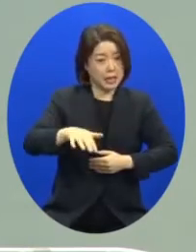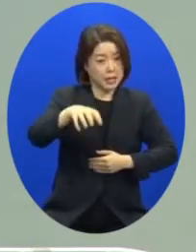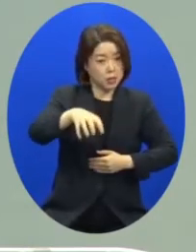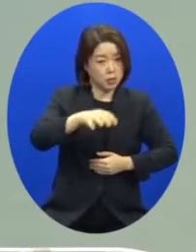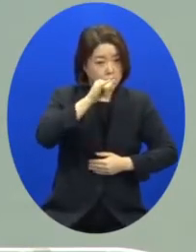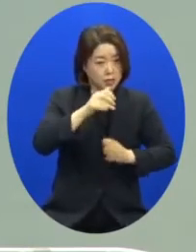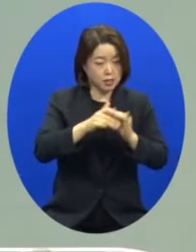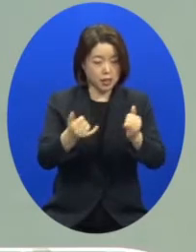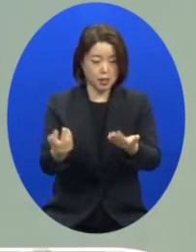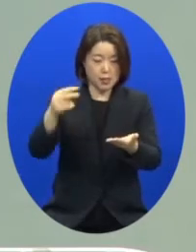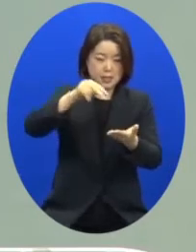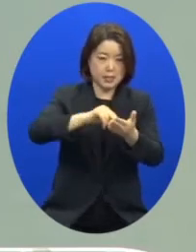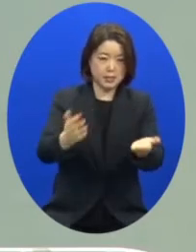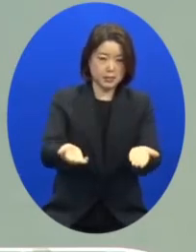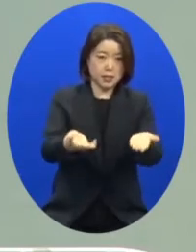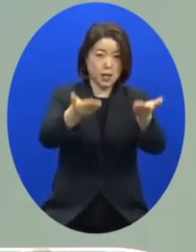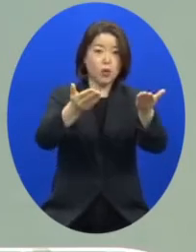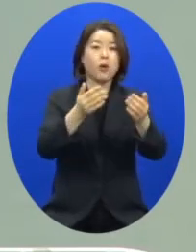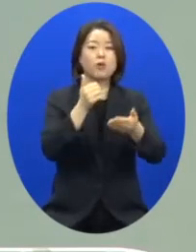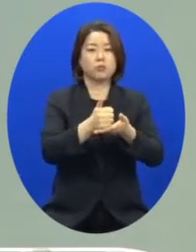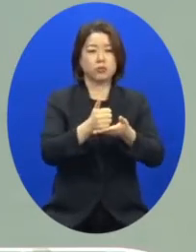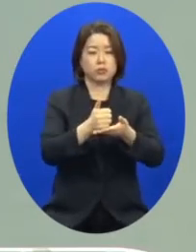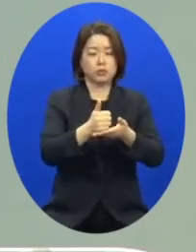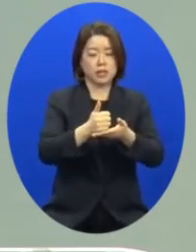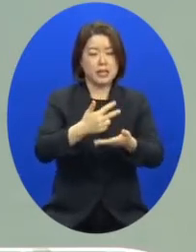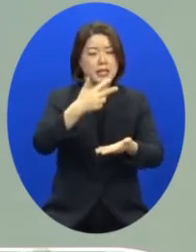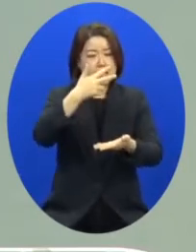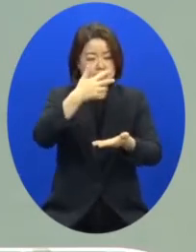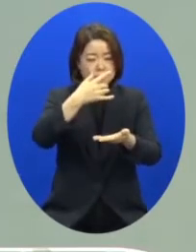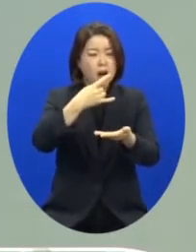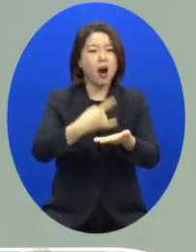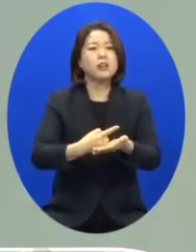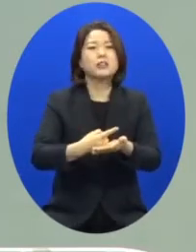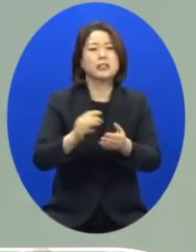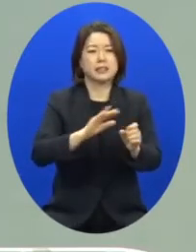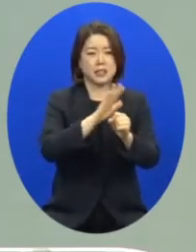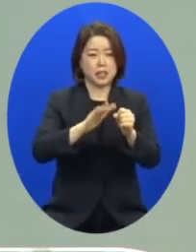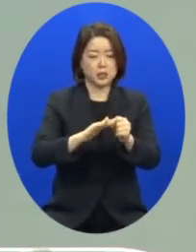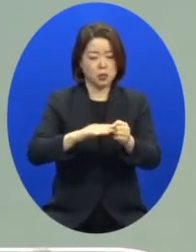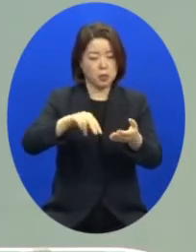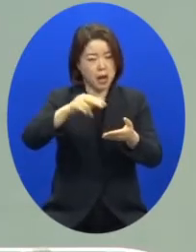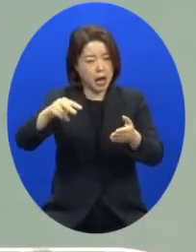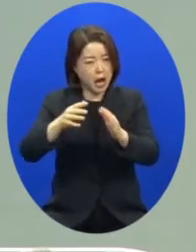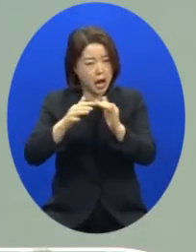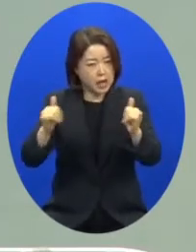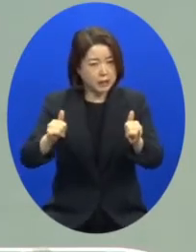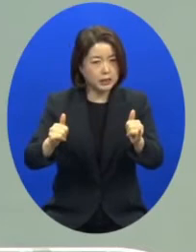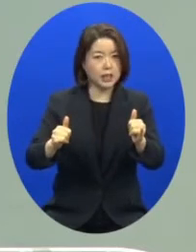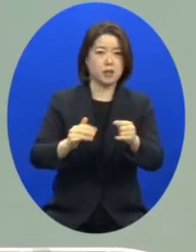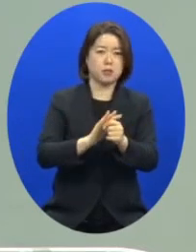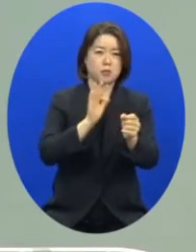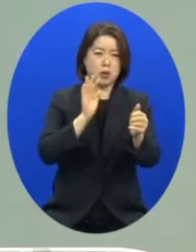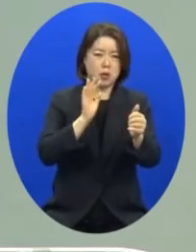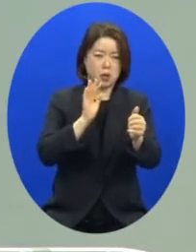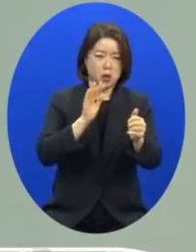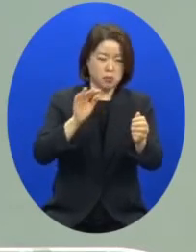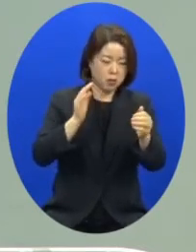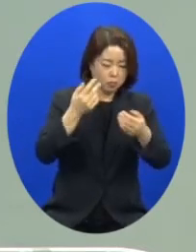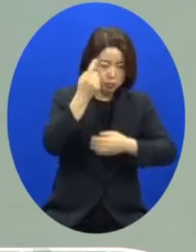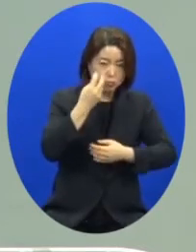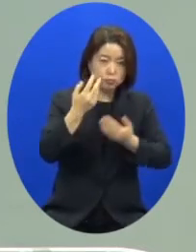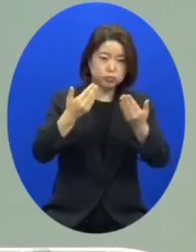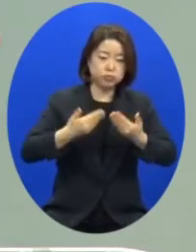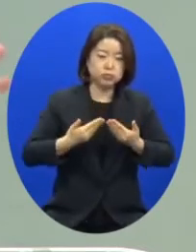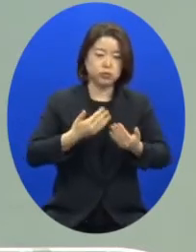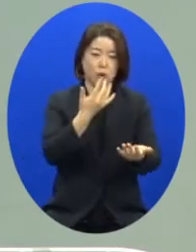자들을 이렇게 세우 십니다 의를 사랑하시고 나그네를 지켜주시고 고아와 과부를 도와주신 악인의